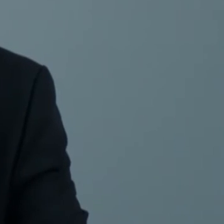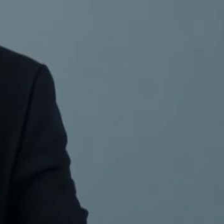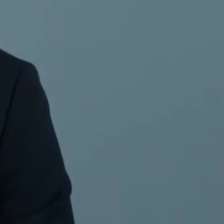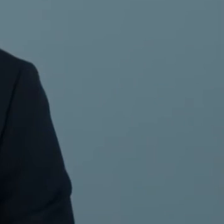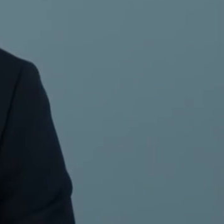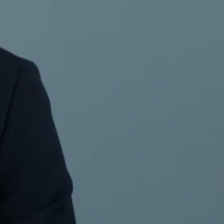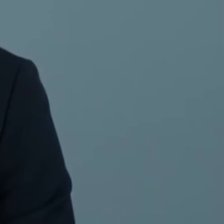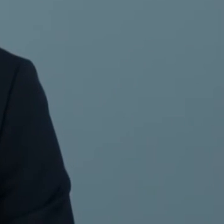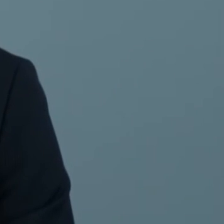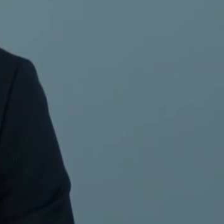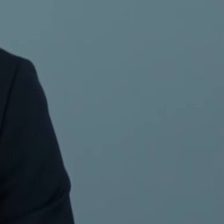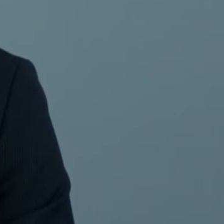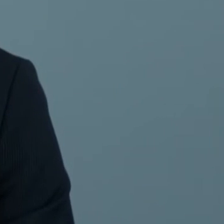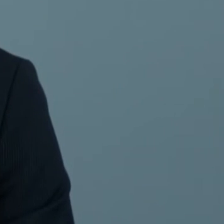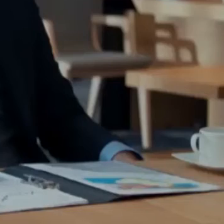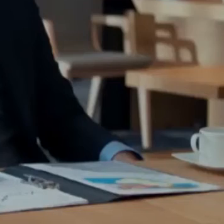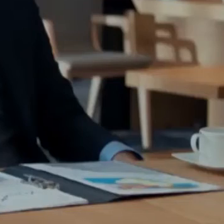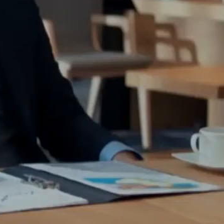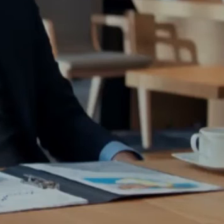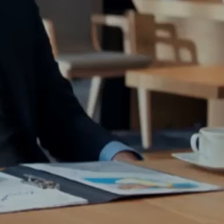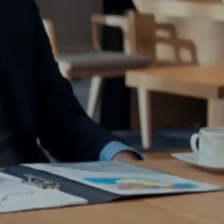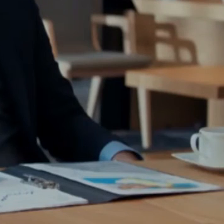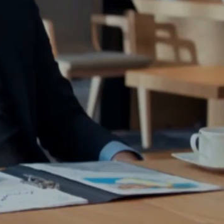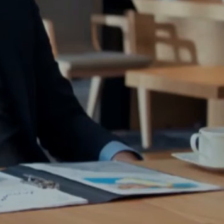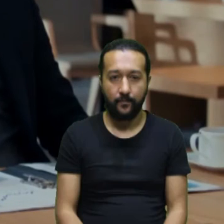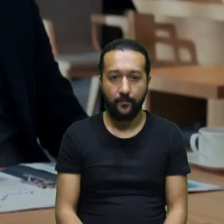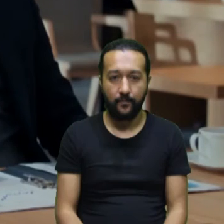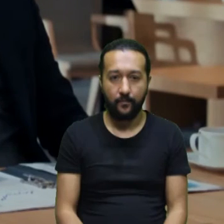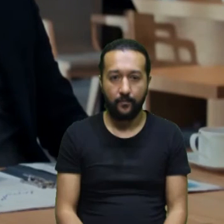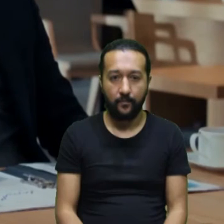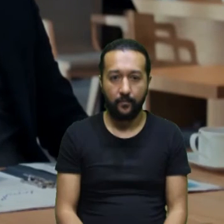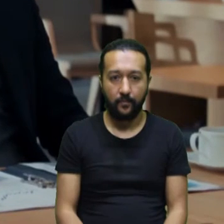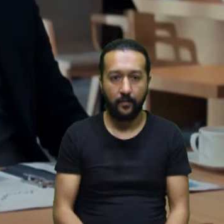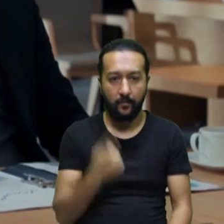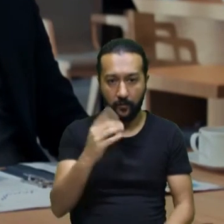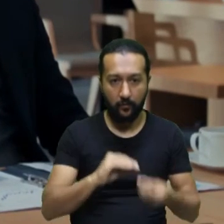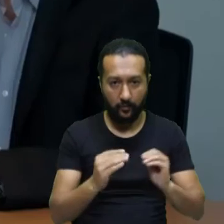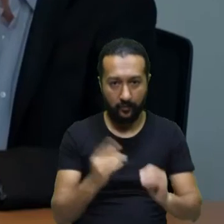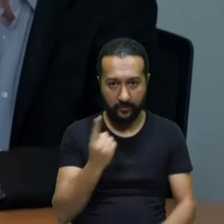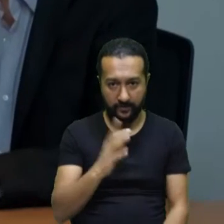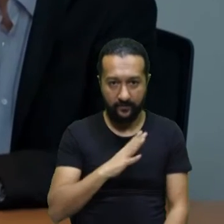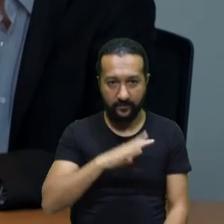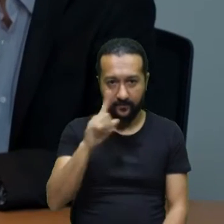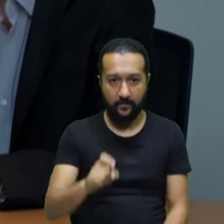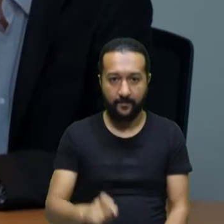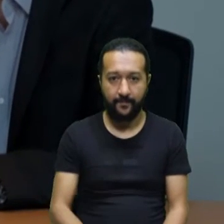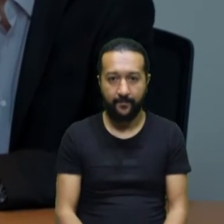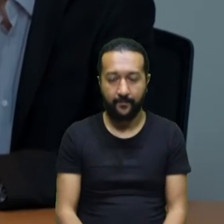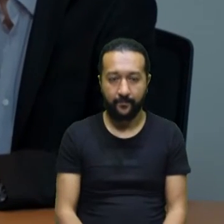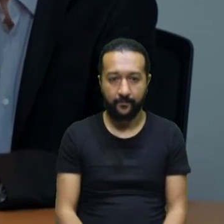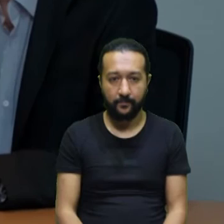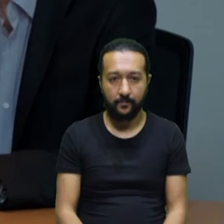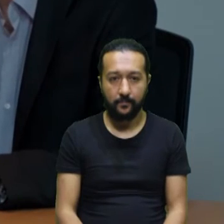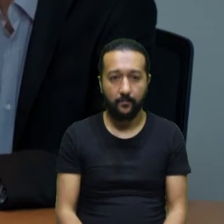konusu olunca huzursuzca suratını düşürdü. Hakkı'yla bakıştılar. Sıkıntılı bir durum mu var? Hakkı da